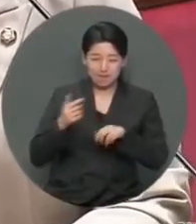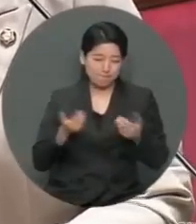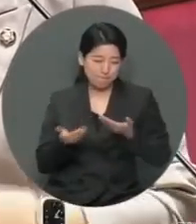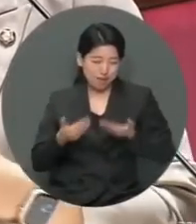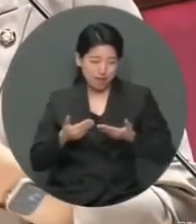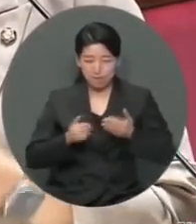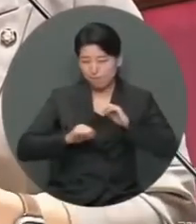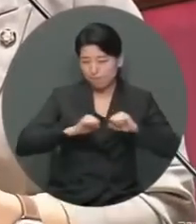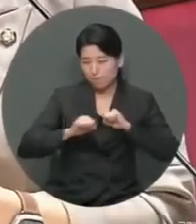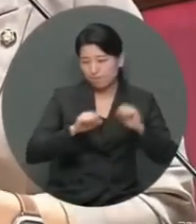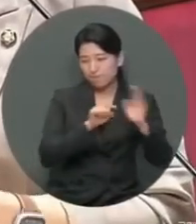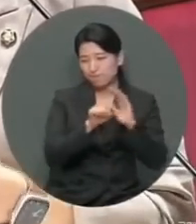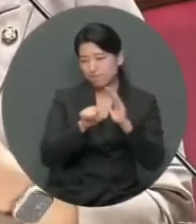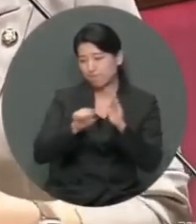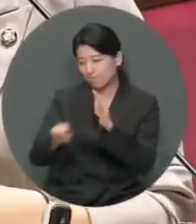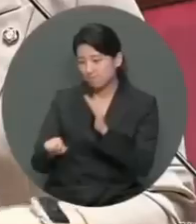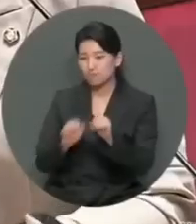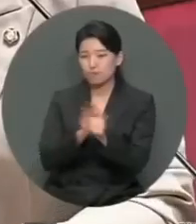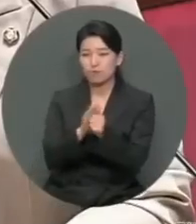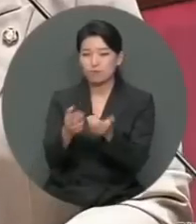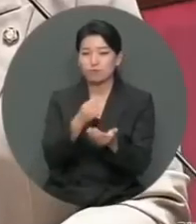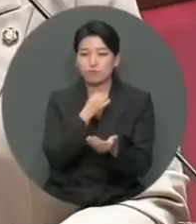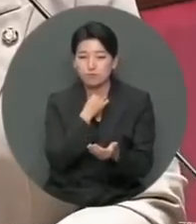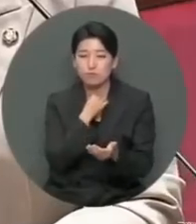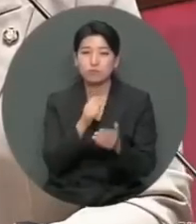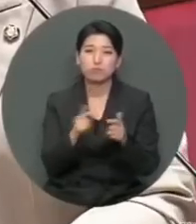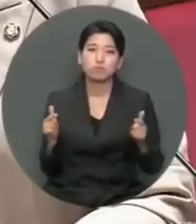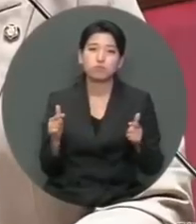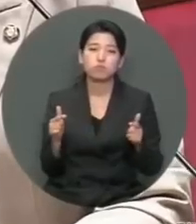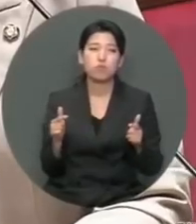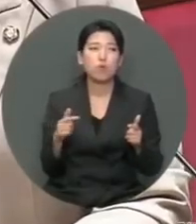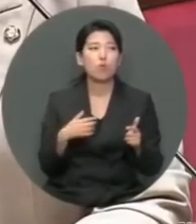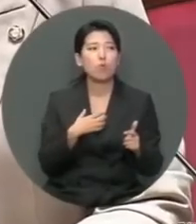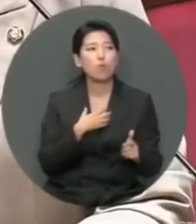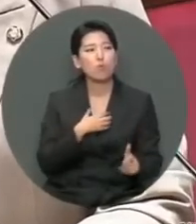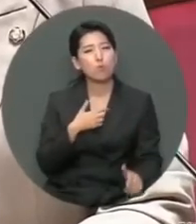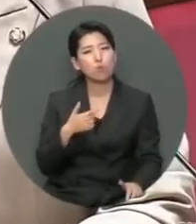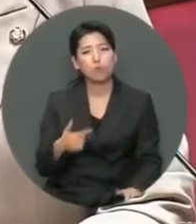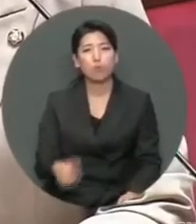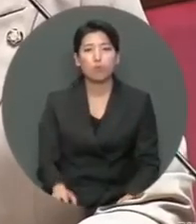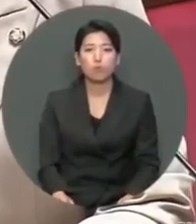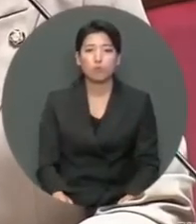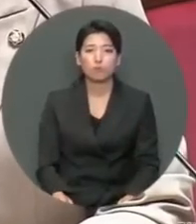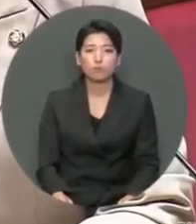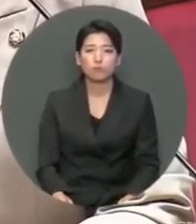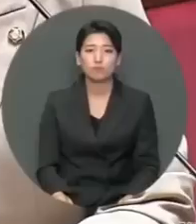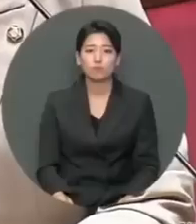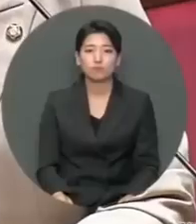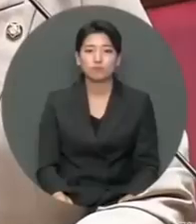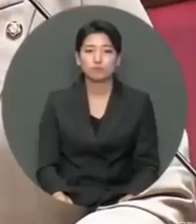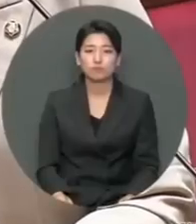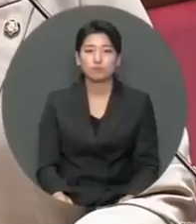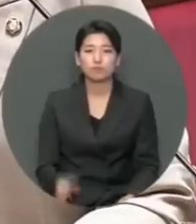이렇게 하시니까 굉장히 불편하기도 하고 우려가 되는 것도 사실인데 사실 더 우려가 되는 것도 있습니다.